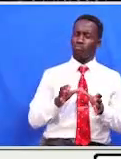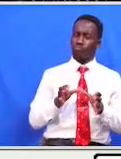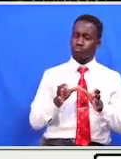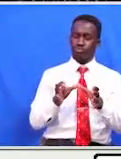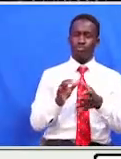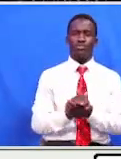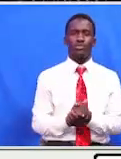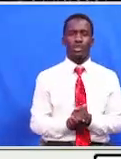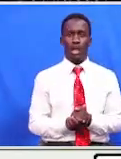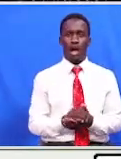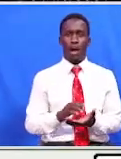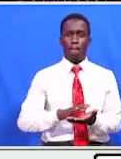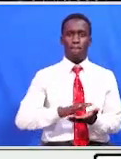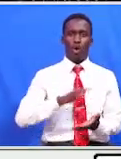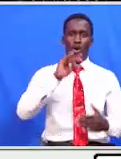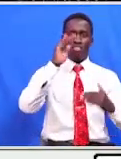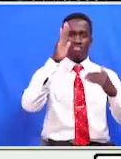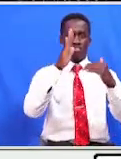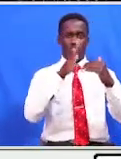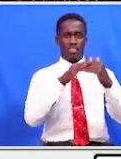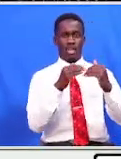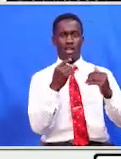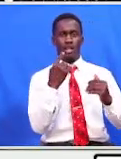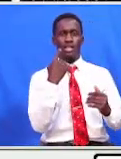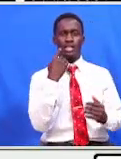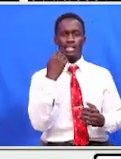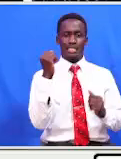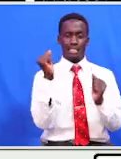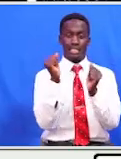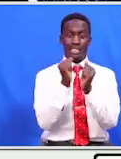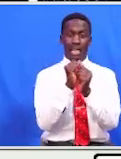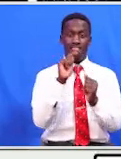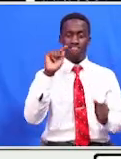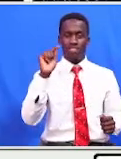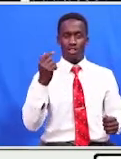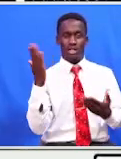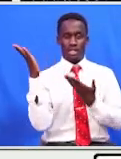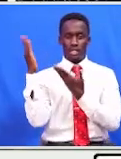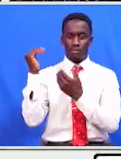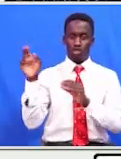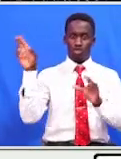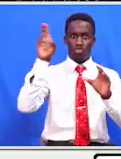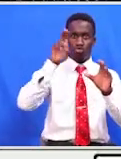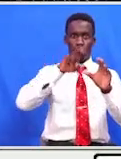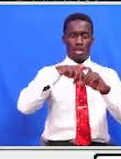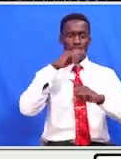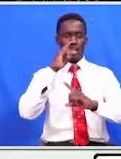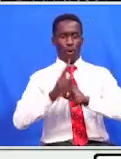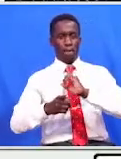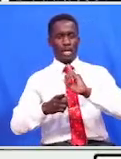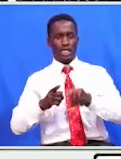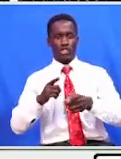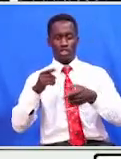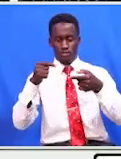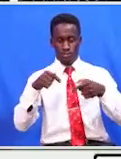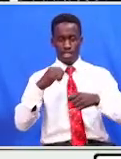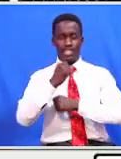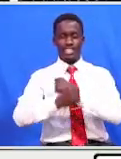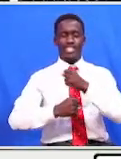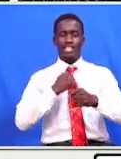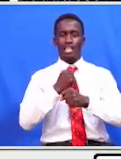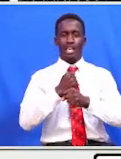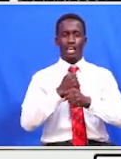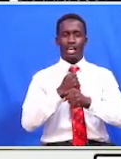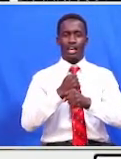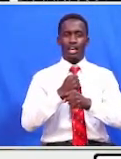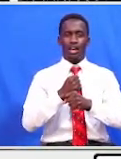ya wanariadha 10,000 wa humu nchini na wa kimataifa wanatarajiwa kushiriki mbio za mwaka huu ambazo maudhui yake ni